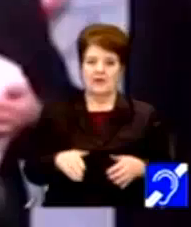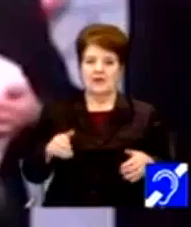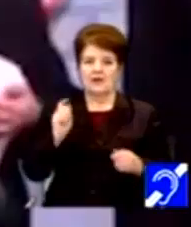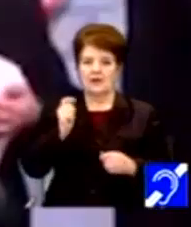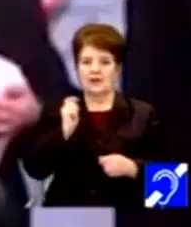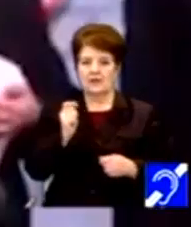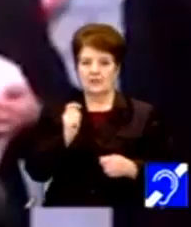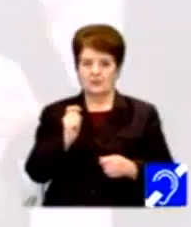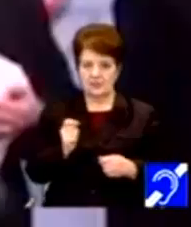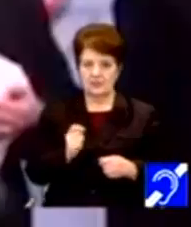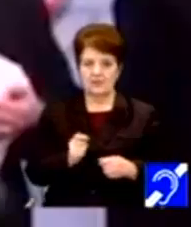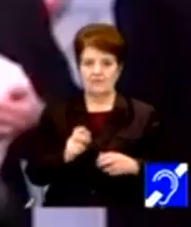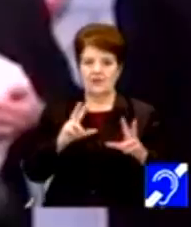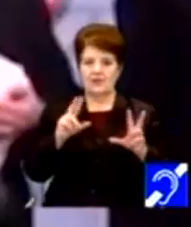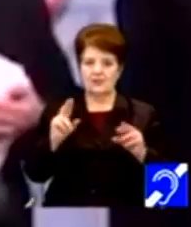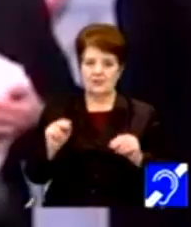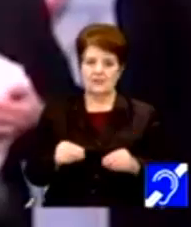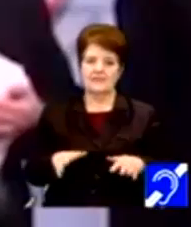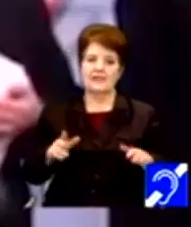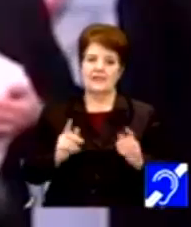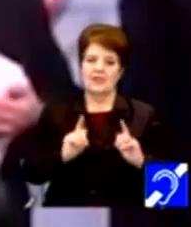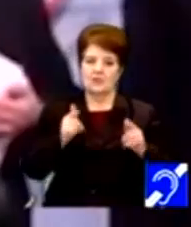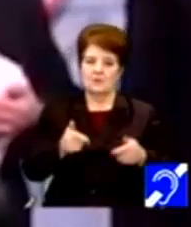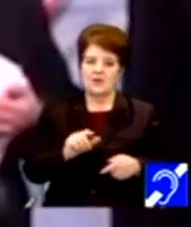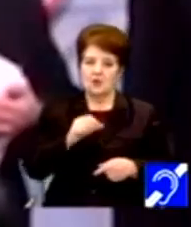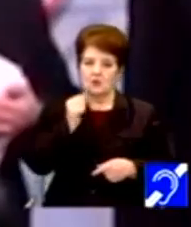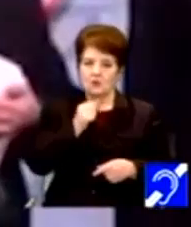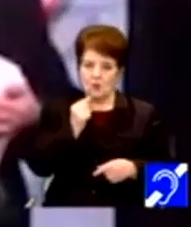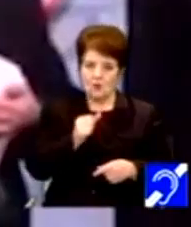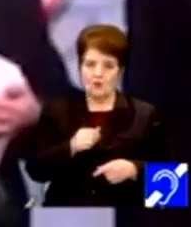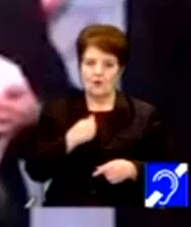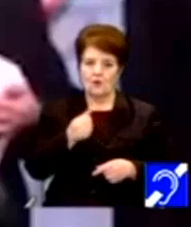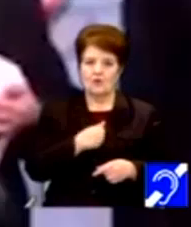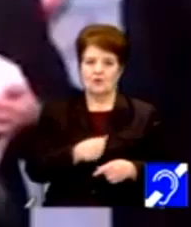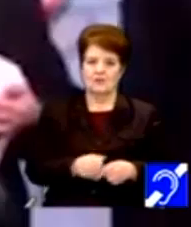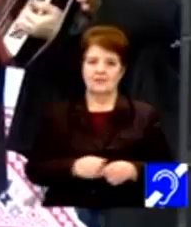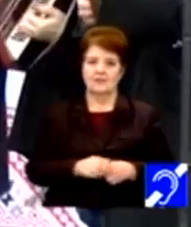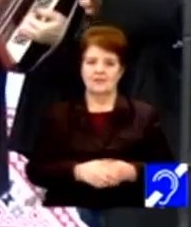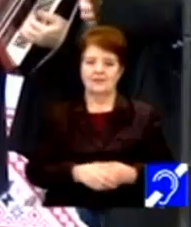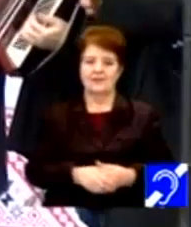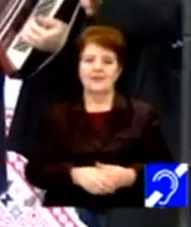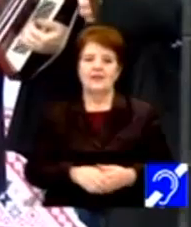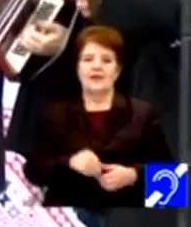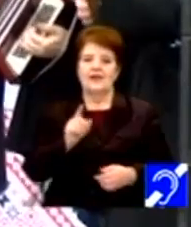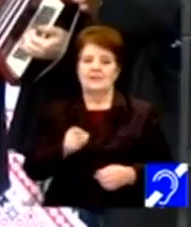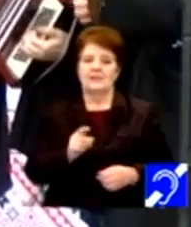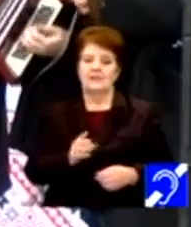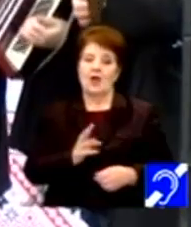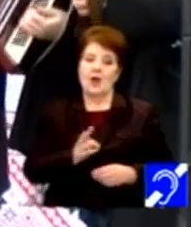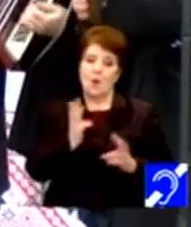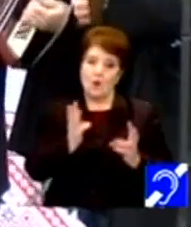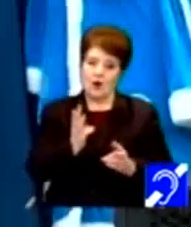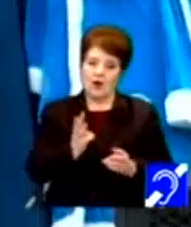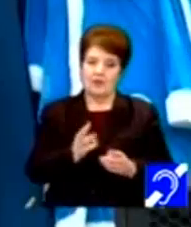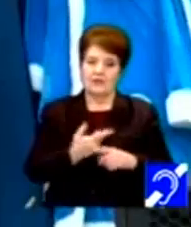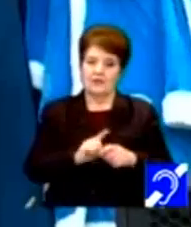prezenți. Fericiun Crăciun! S naступающим Новым годом! Fericiun Crăciun! Festivalul De Urat Vam Totura din